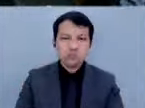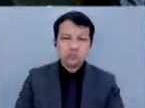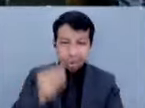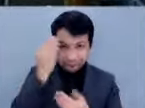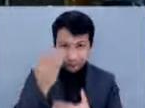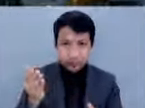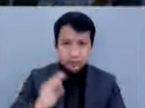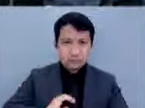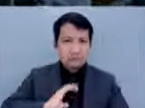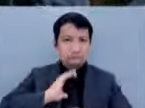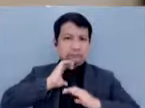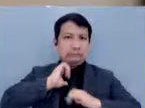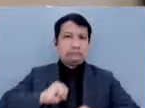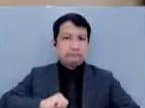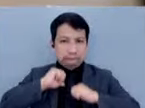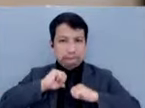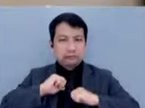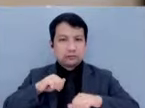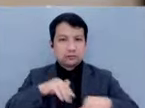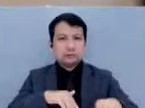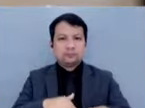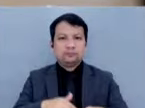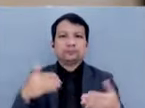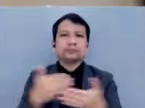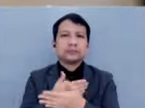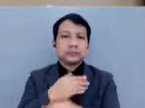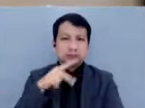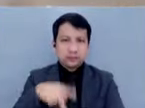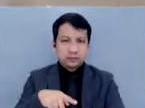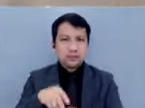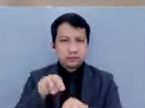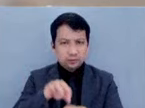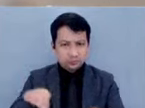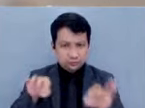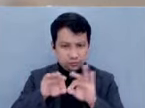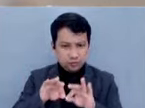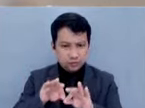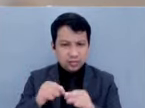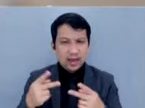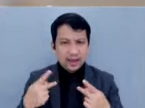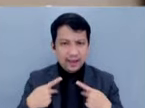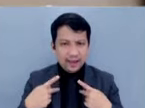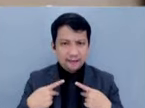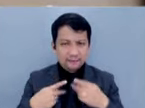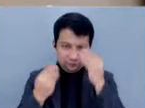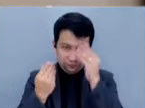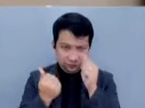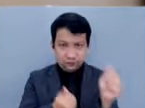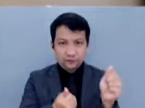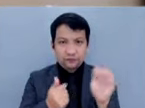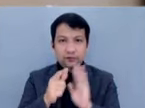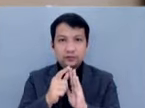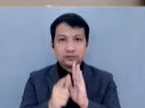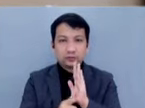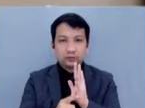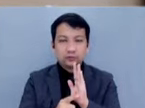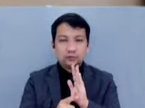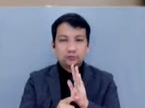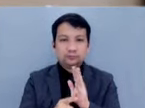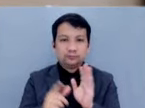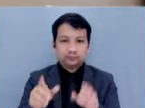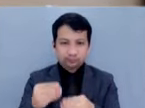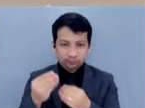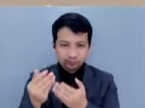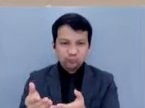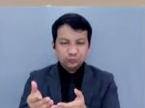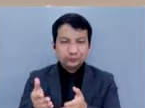sa kalsada. Bagong Pilipino ay disiplinado sa kalye, sumusunod sa batas trapiko, nagbibigay sa kapwa at